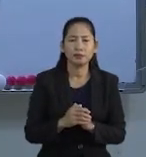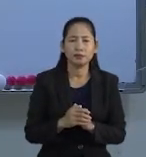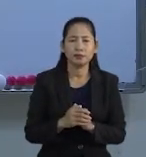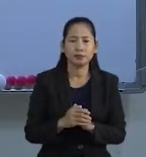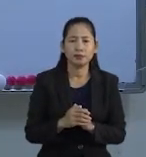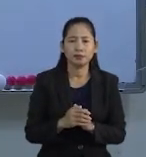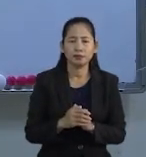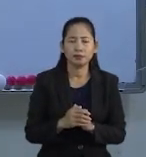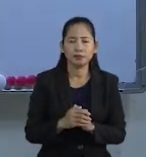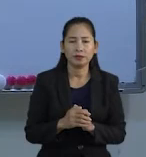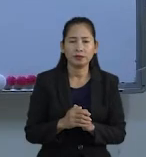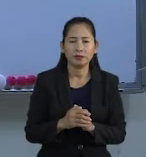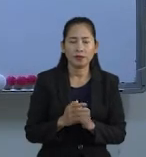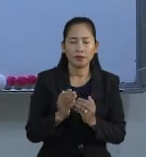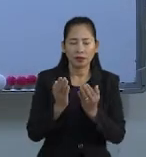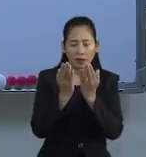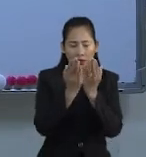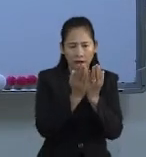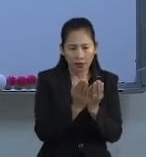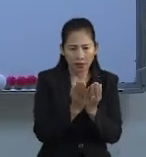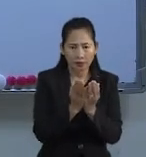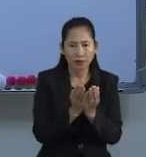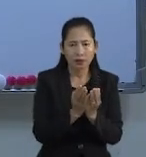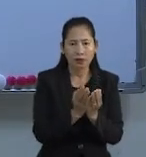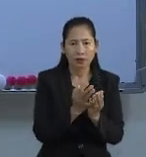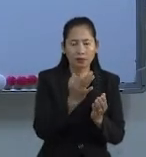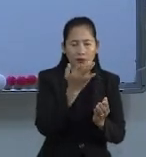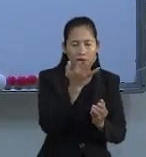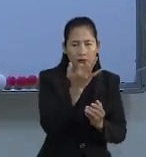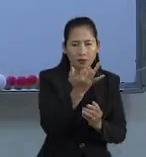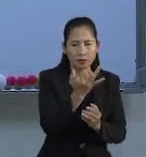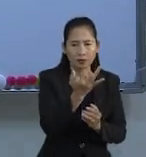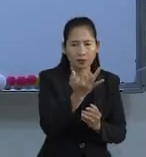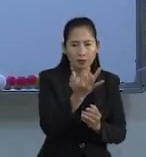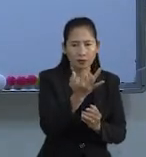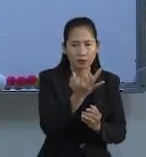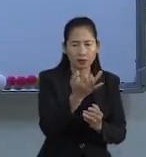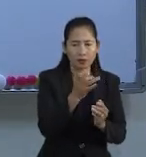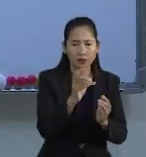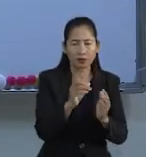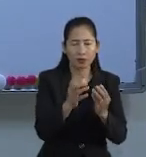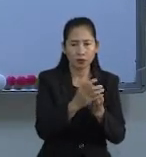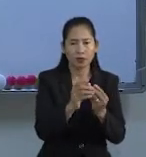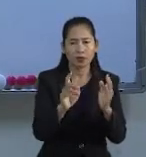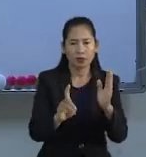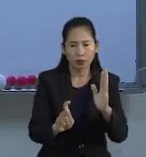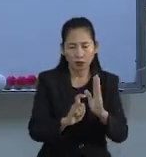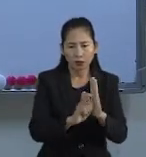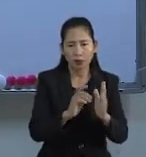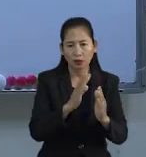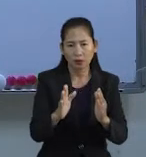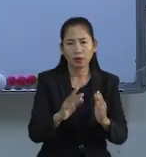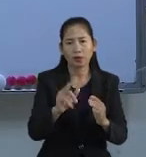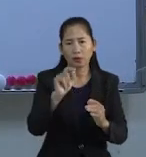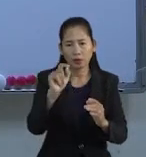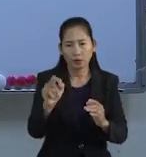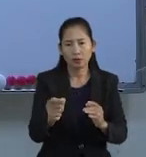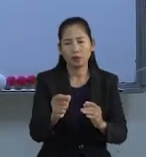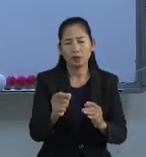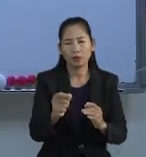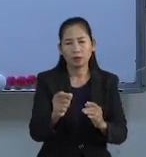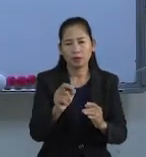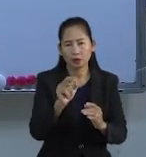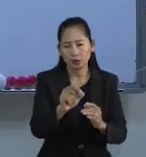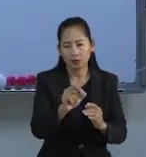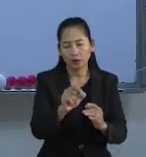chẳng và cái an muốn được bốn cái an chúng luôn cột môn tỏ máu bán cái án chúng nói tu sĩ